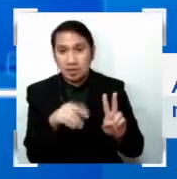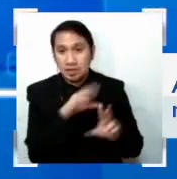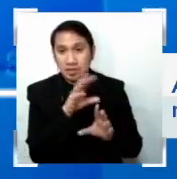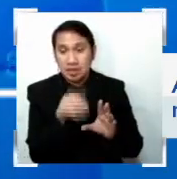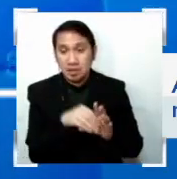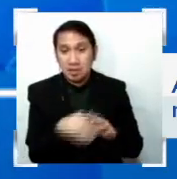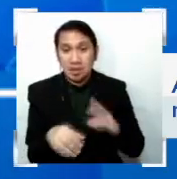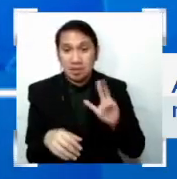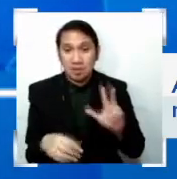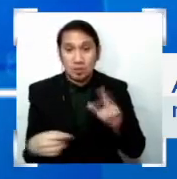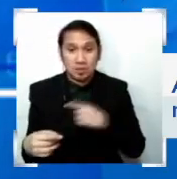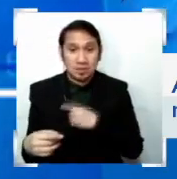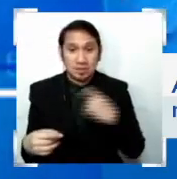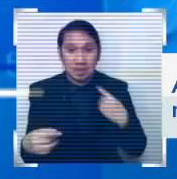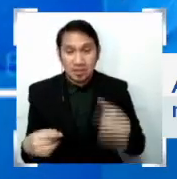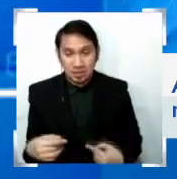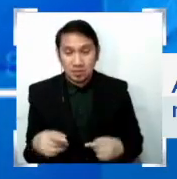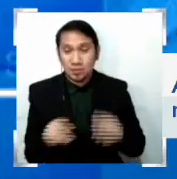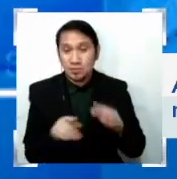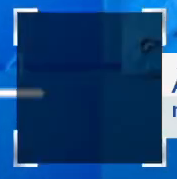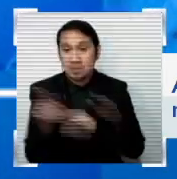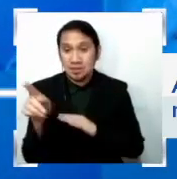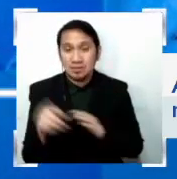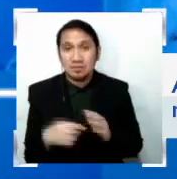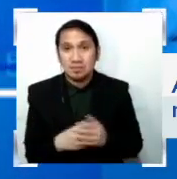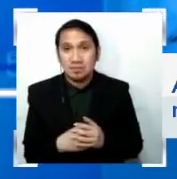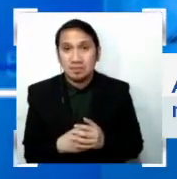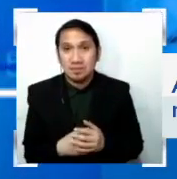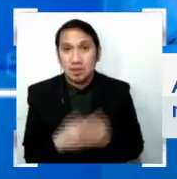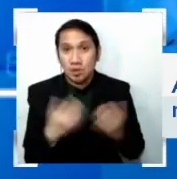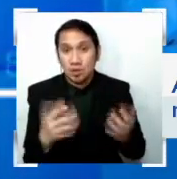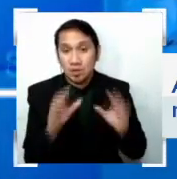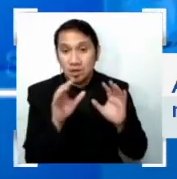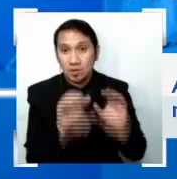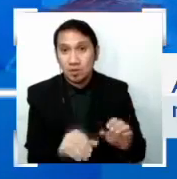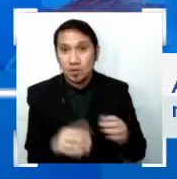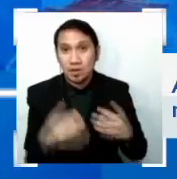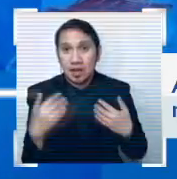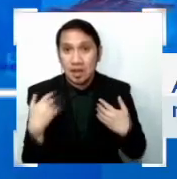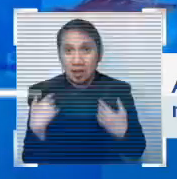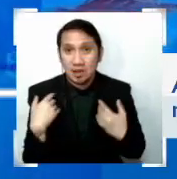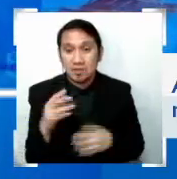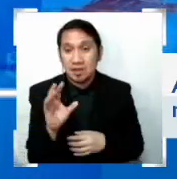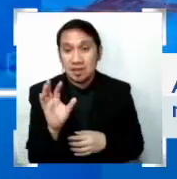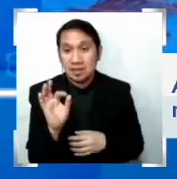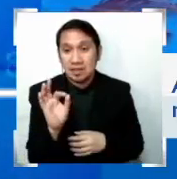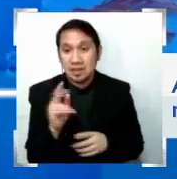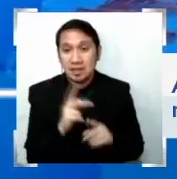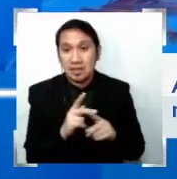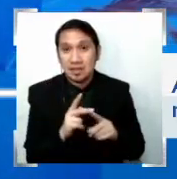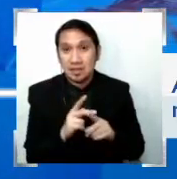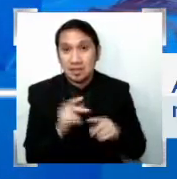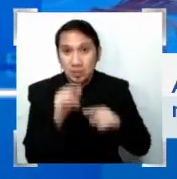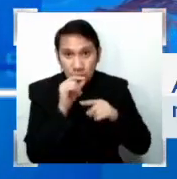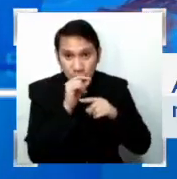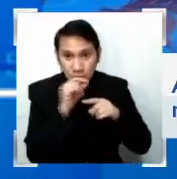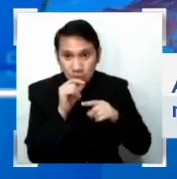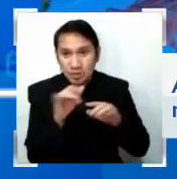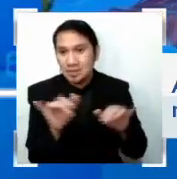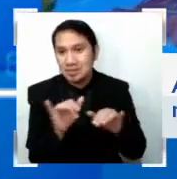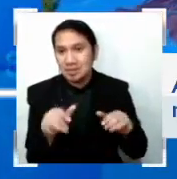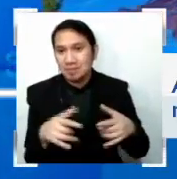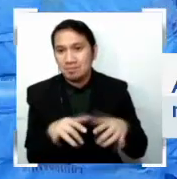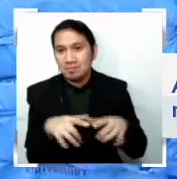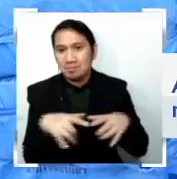tumakas umano sa operasyon sa Zambales. Narecover sa kanila ang 90 kilo ng shabu na may kaparehas na packaging sa mga droga sa